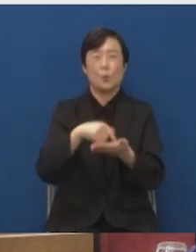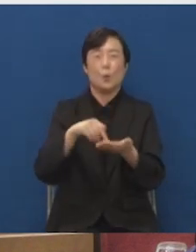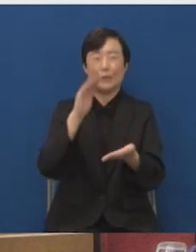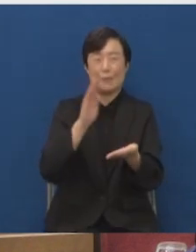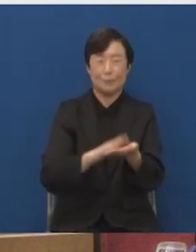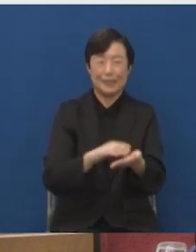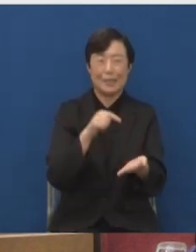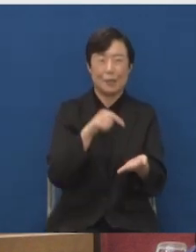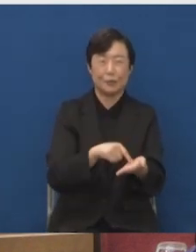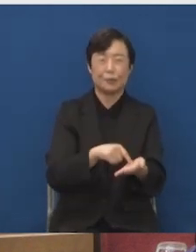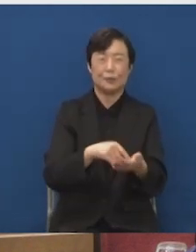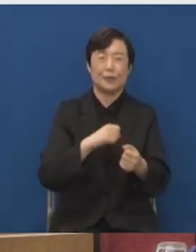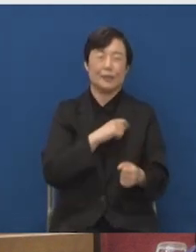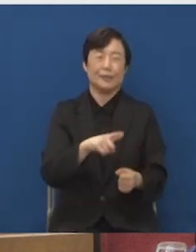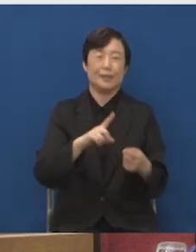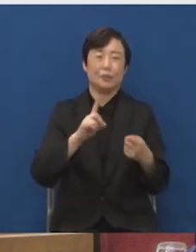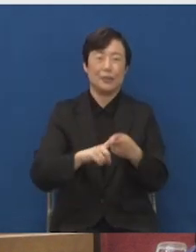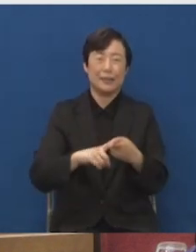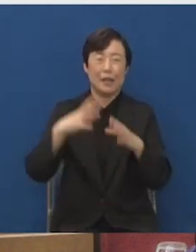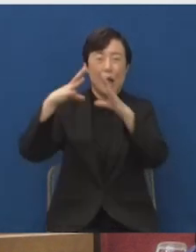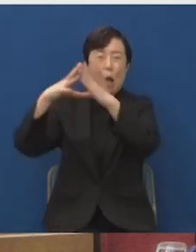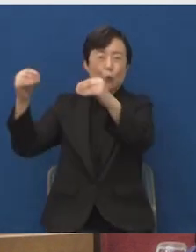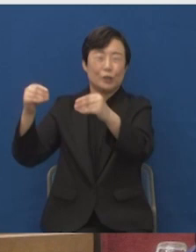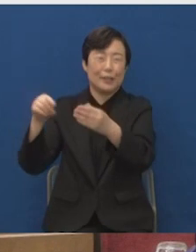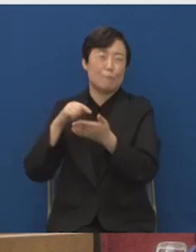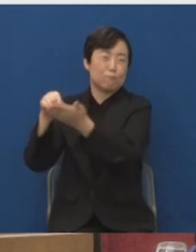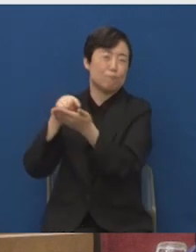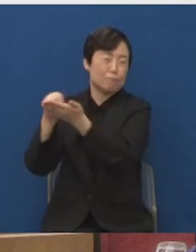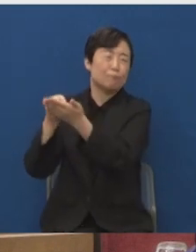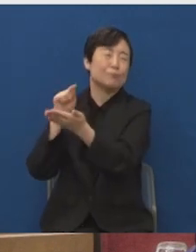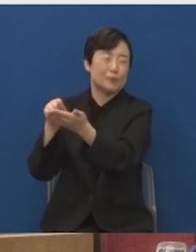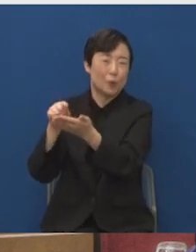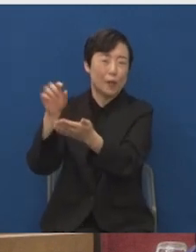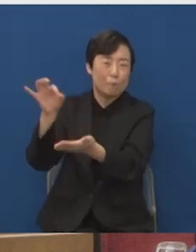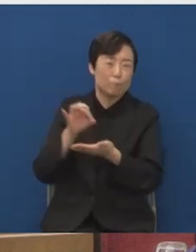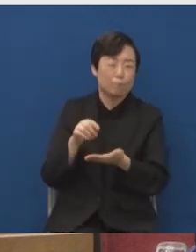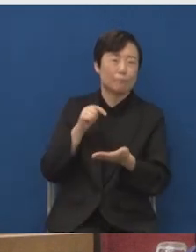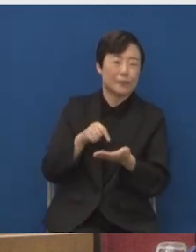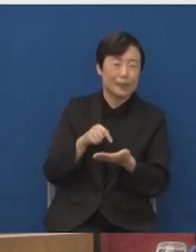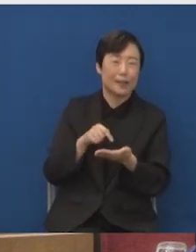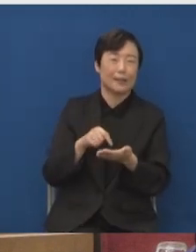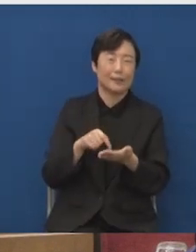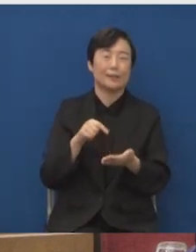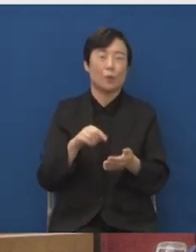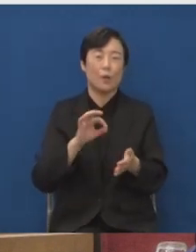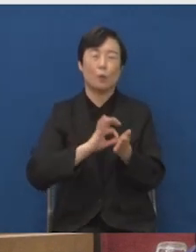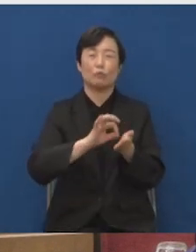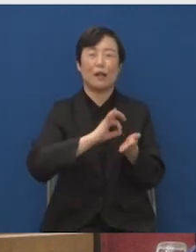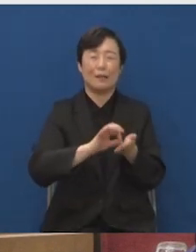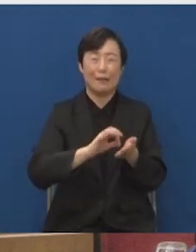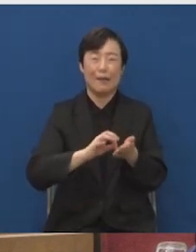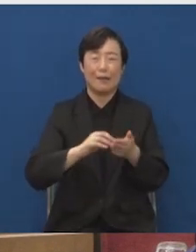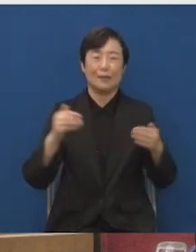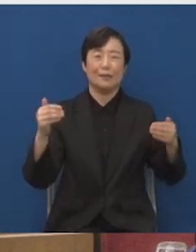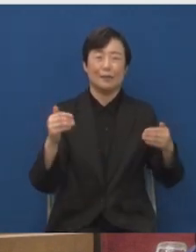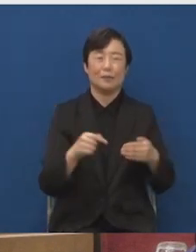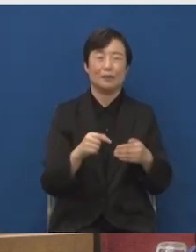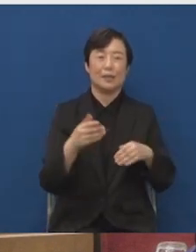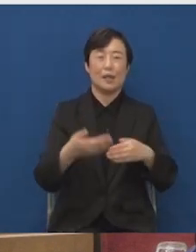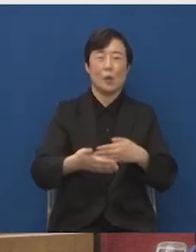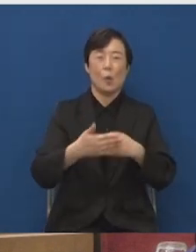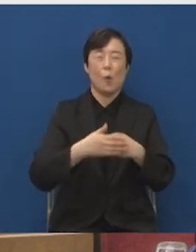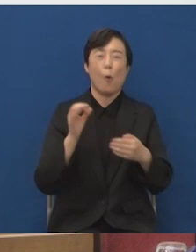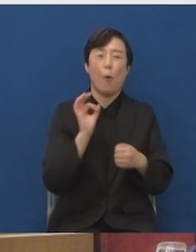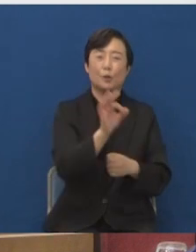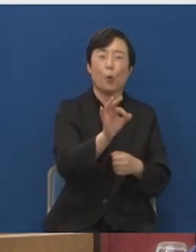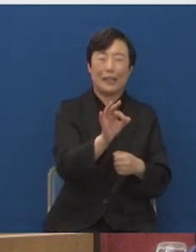積極的な国への要望活動により獲得した国の財源を活用し、運行維持のための補助金を第一次編成で計上すると